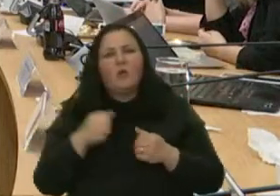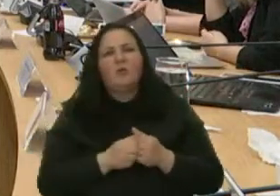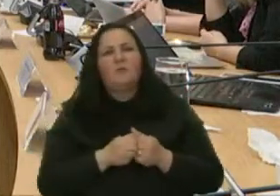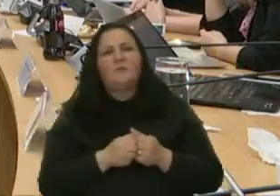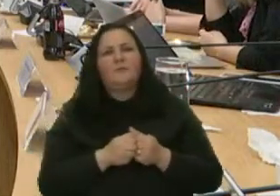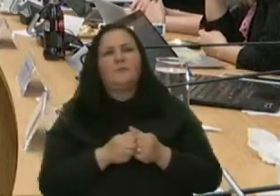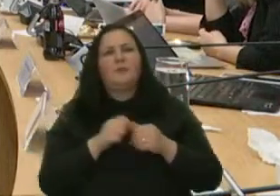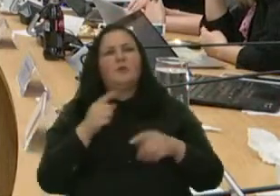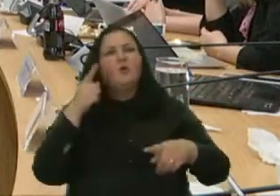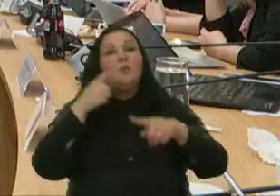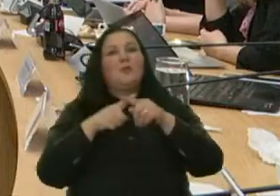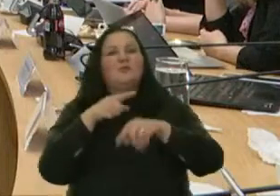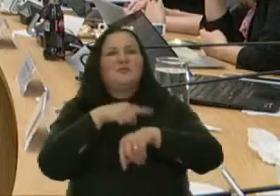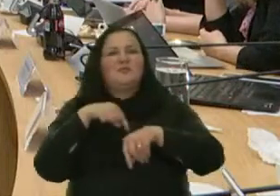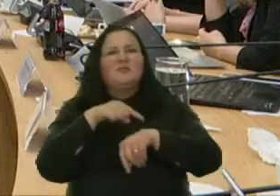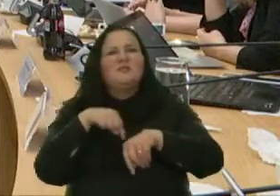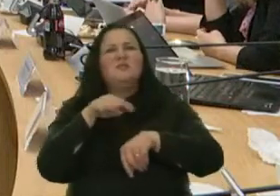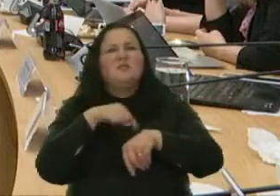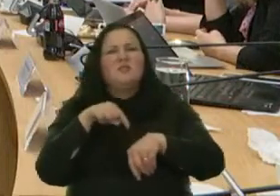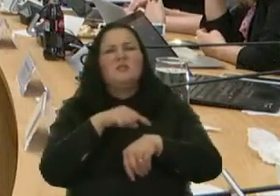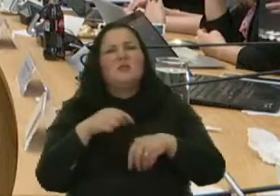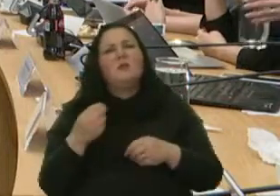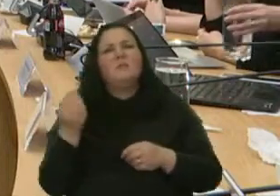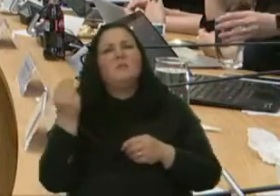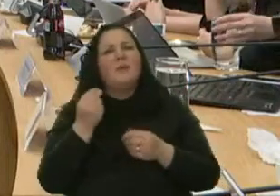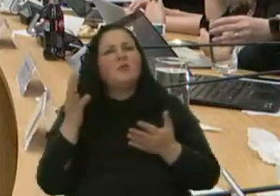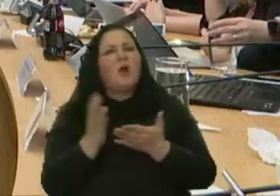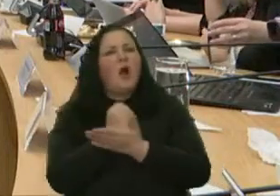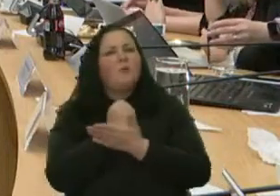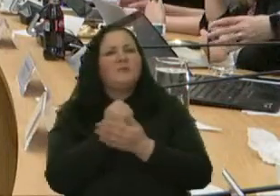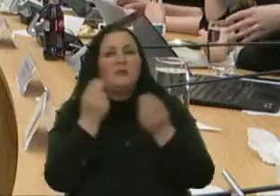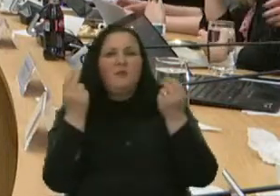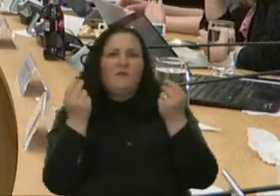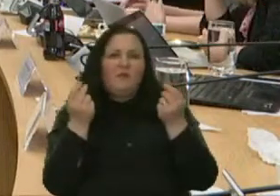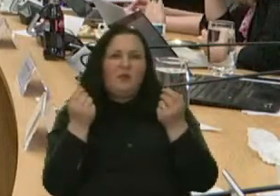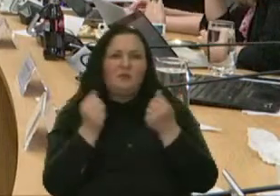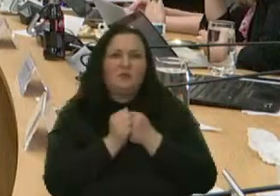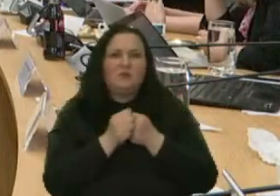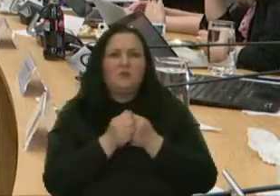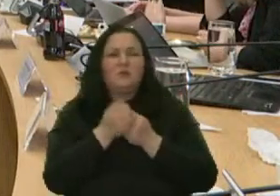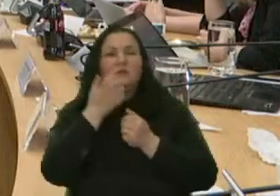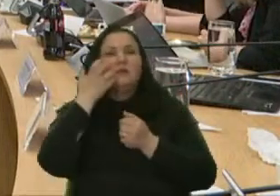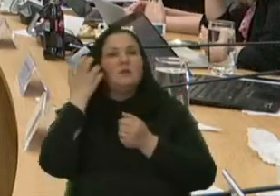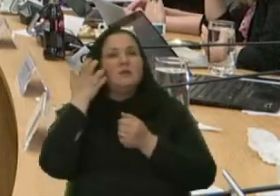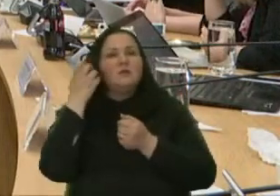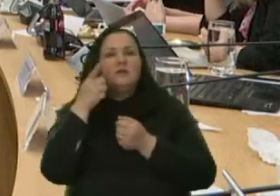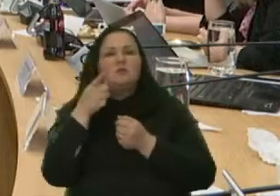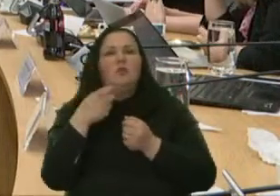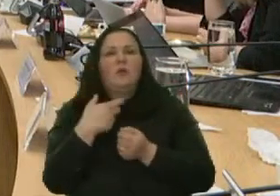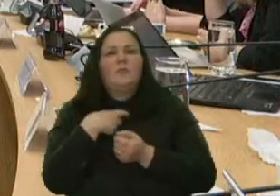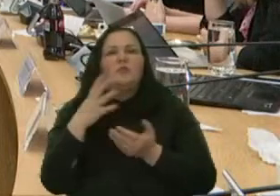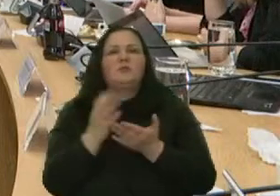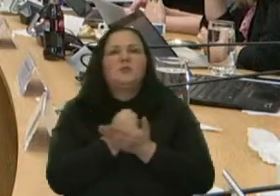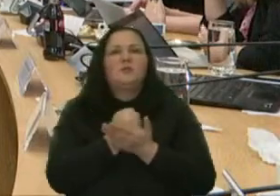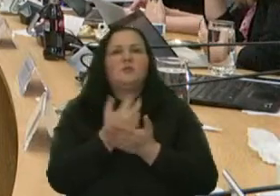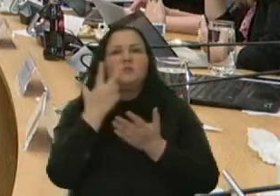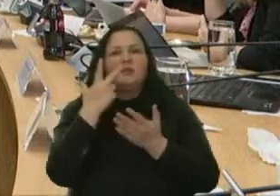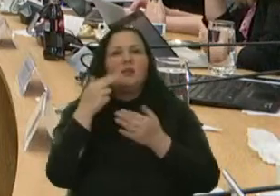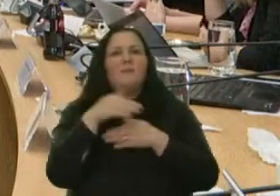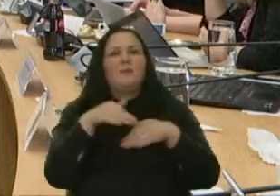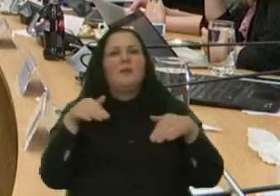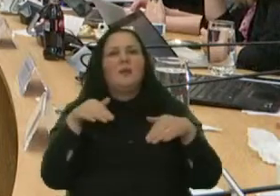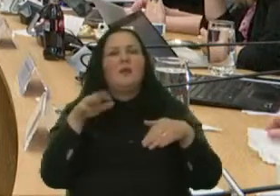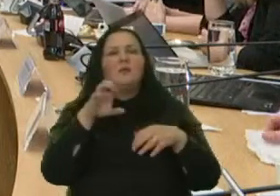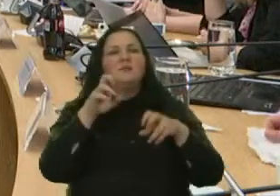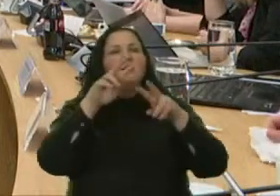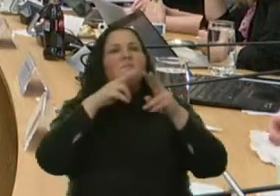numai și cât timp îți durează ca să să obții asemenea finanțare când tu de abia ai obținut 1,3 miliarde de euro să termini